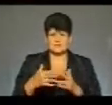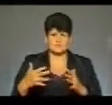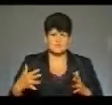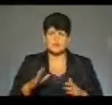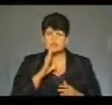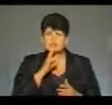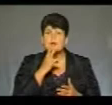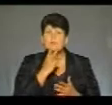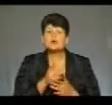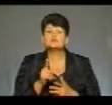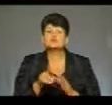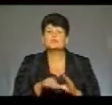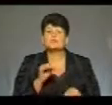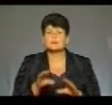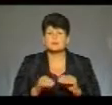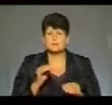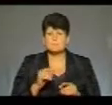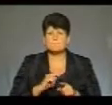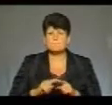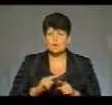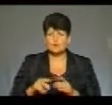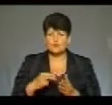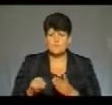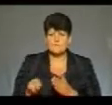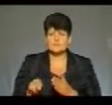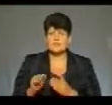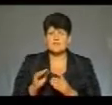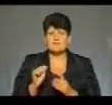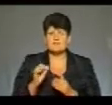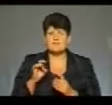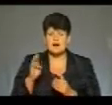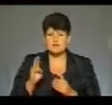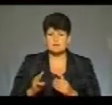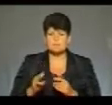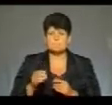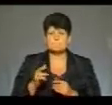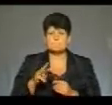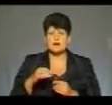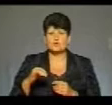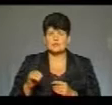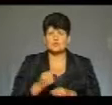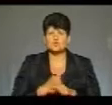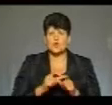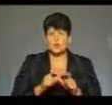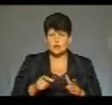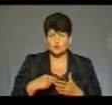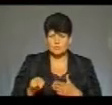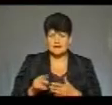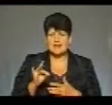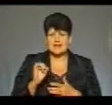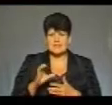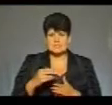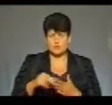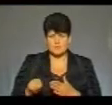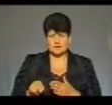Жінка показує, що обрала. Морку купили, фарш купили, майонезу купили, шоколадку купили, рис